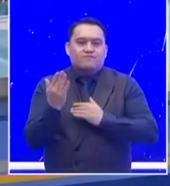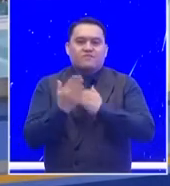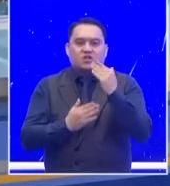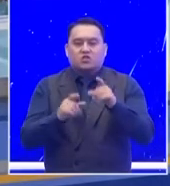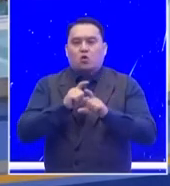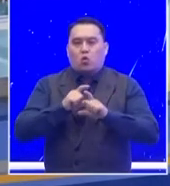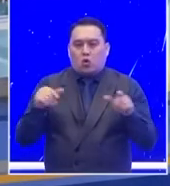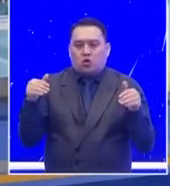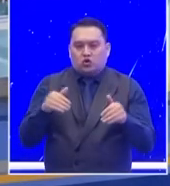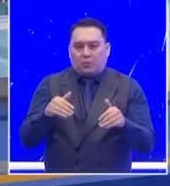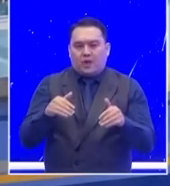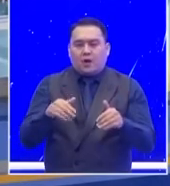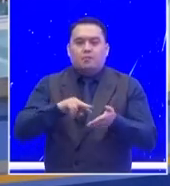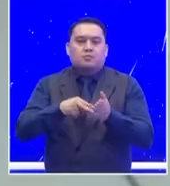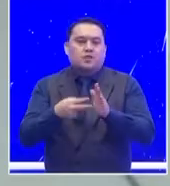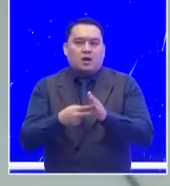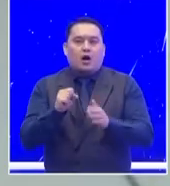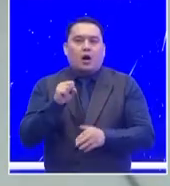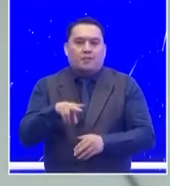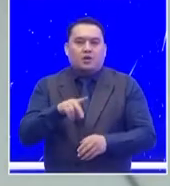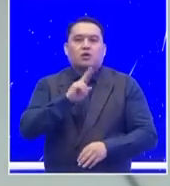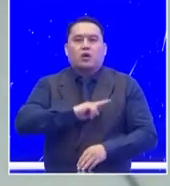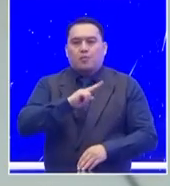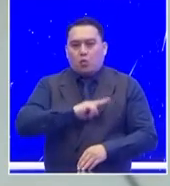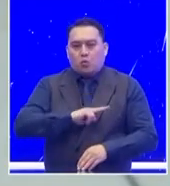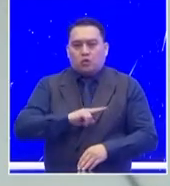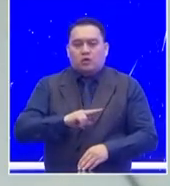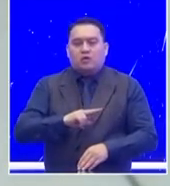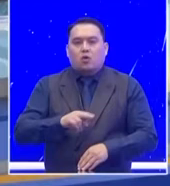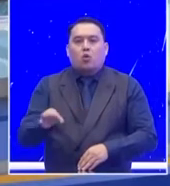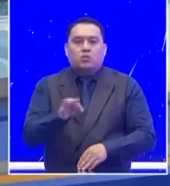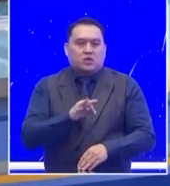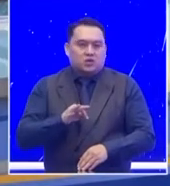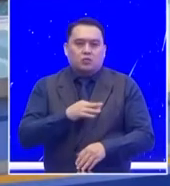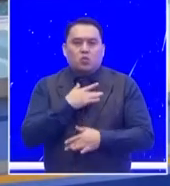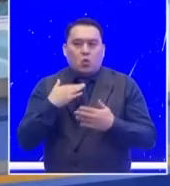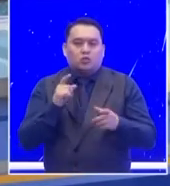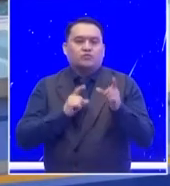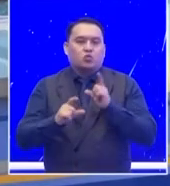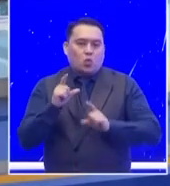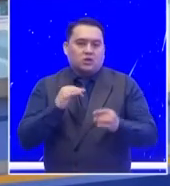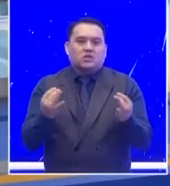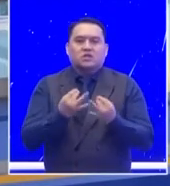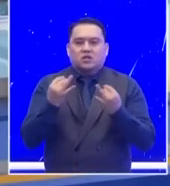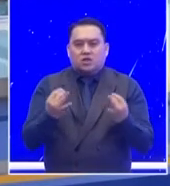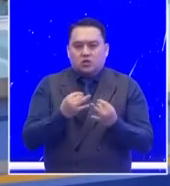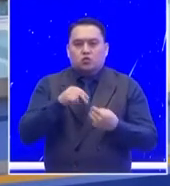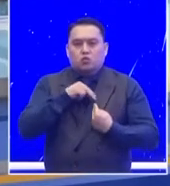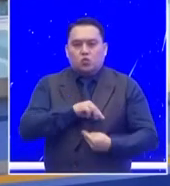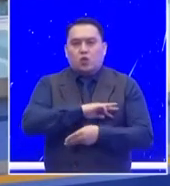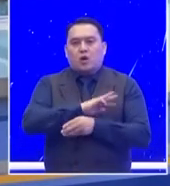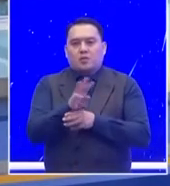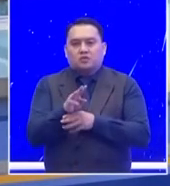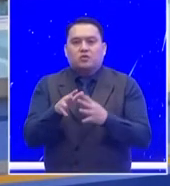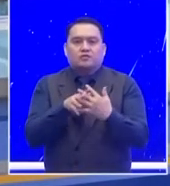учебных заведений. В планах рабочей группы в апреле продолжить эту же работу в разрезе области. Многие из студентов интересуются, как трудоустроиться по программе